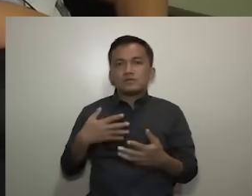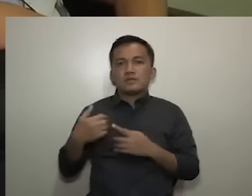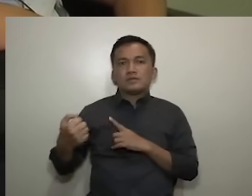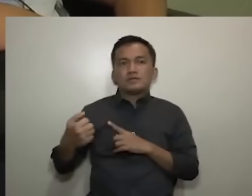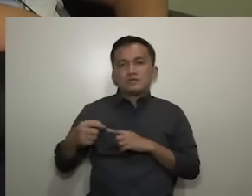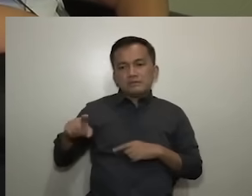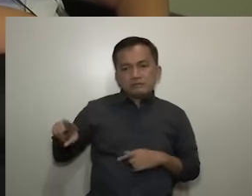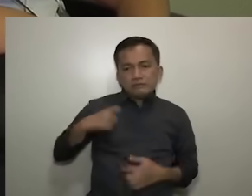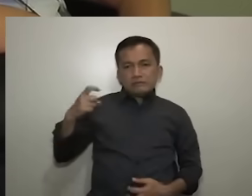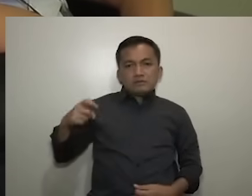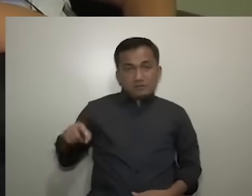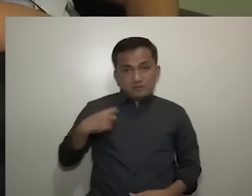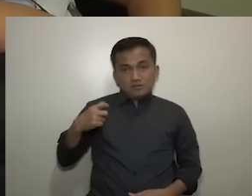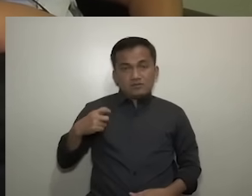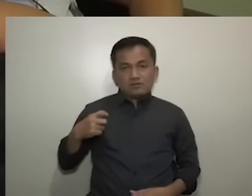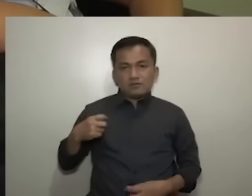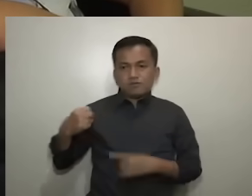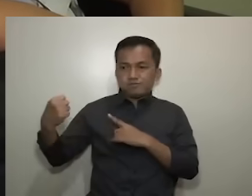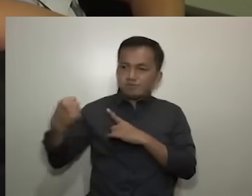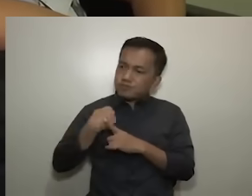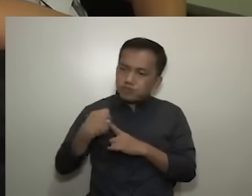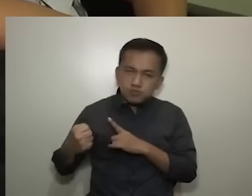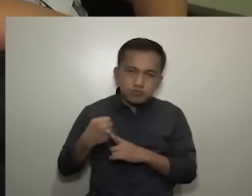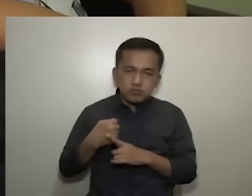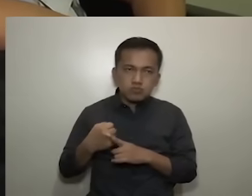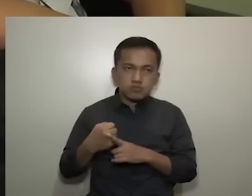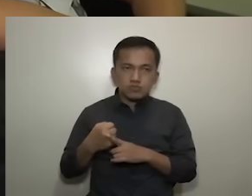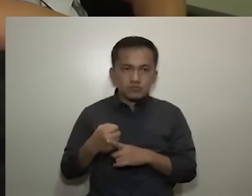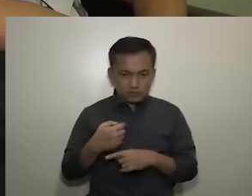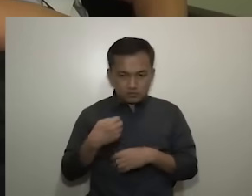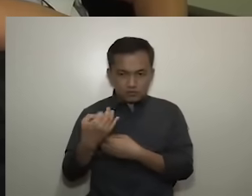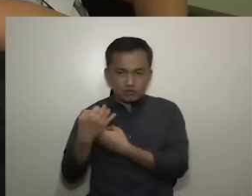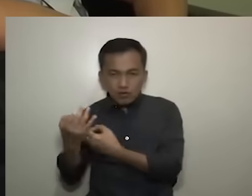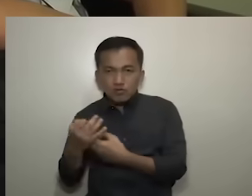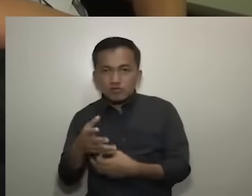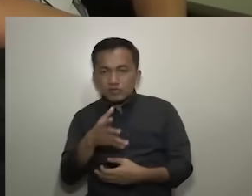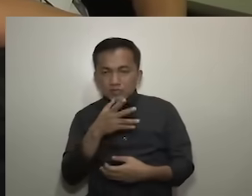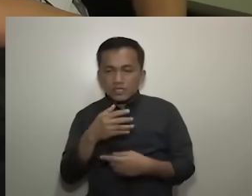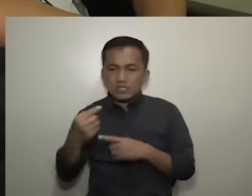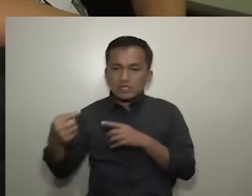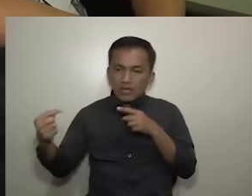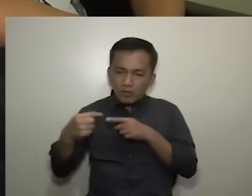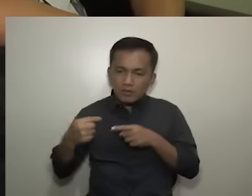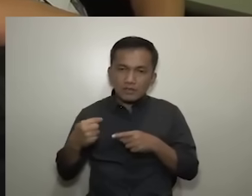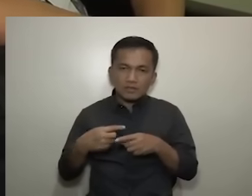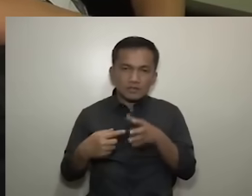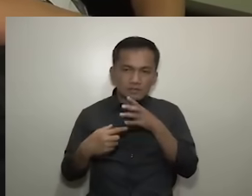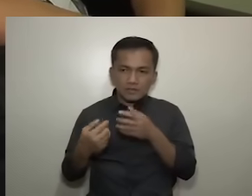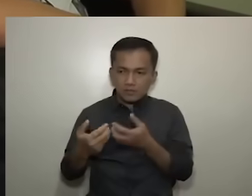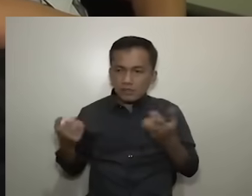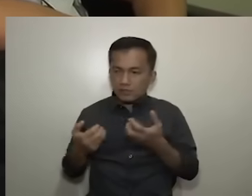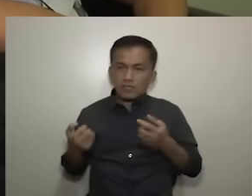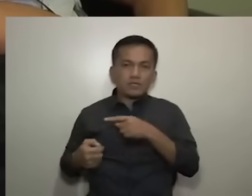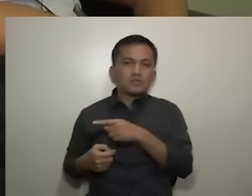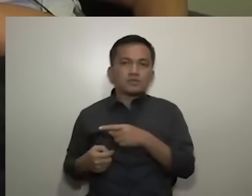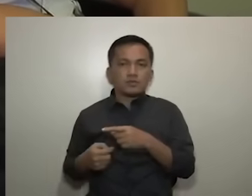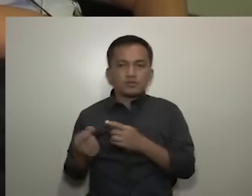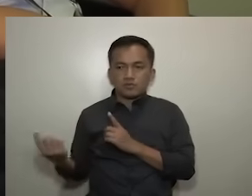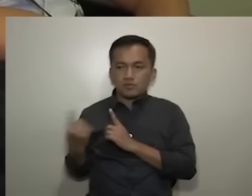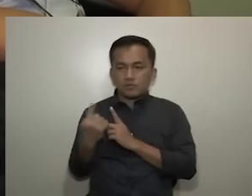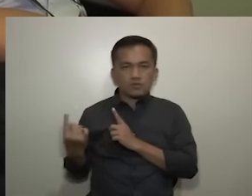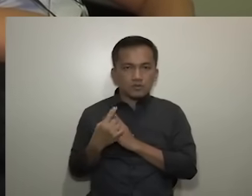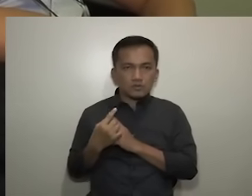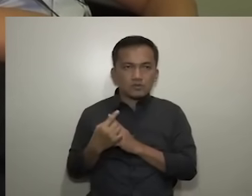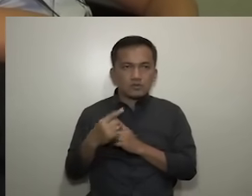ako, kahit na nabubugbog ako, sinusundo ako ng nanay ko, kahit inaaway na ako ng nanay ko na hiwalayan to, pumupunta to sa